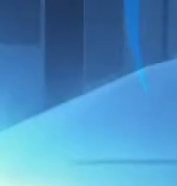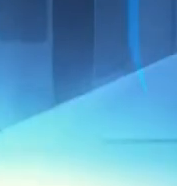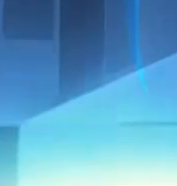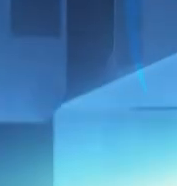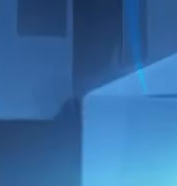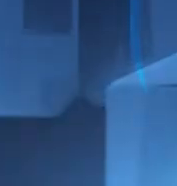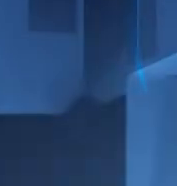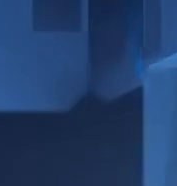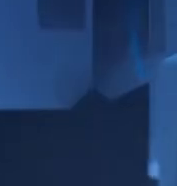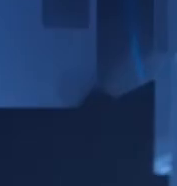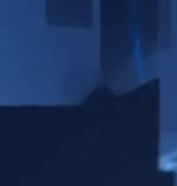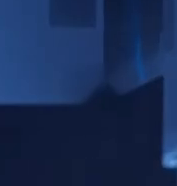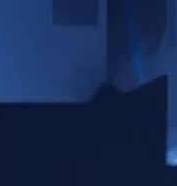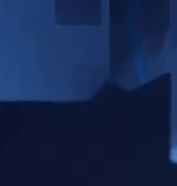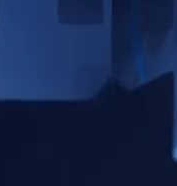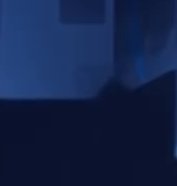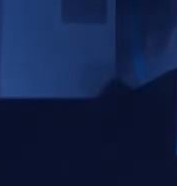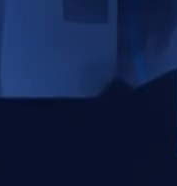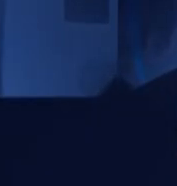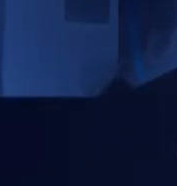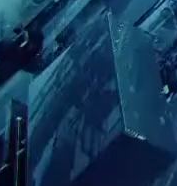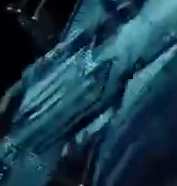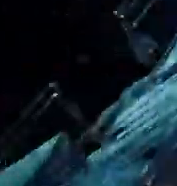Бусынов, телеканал ЖТСУ.